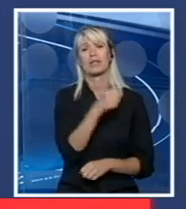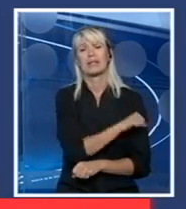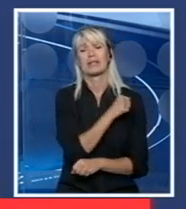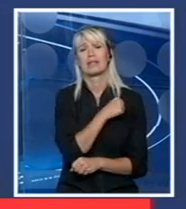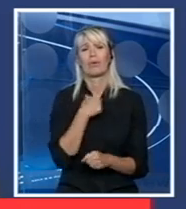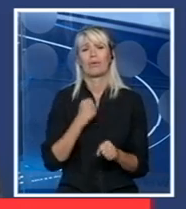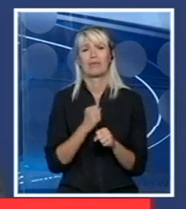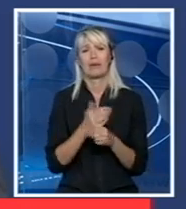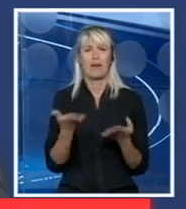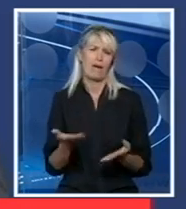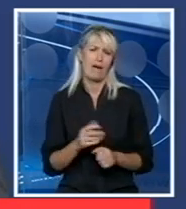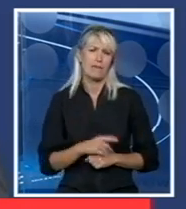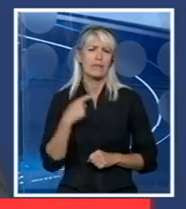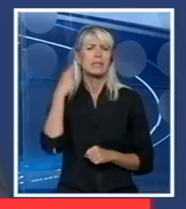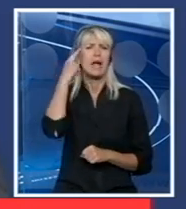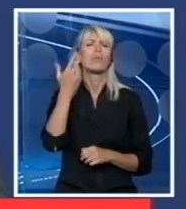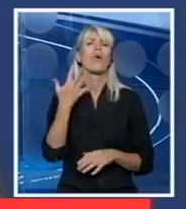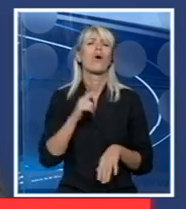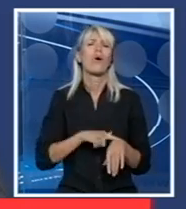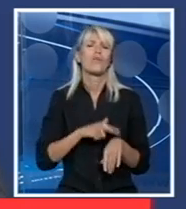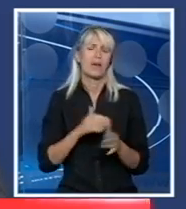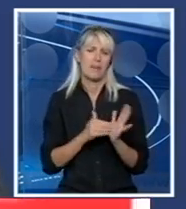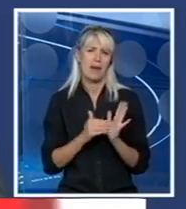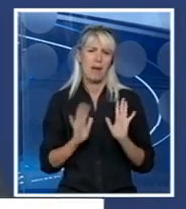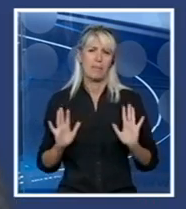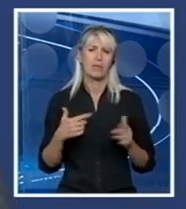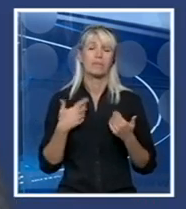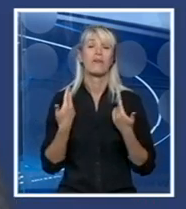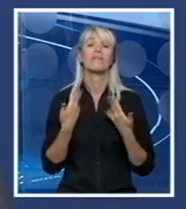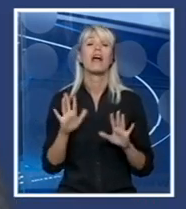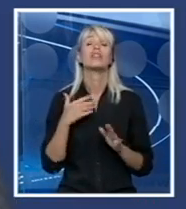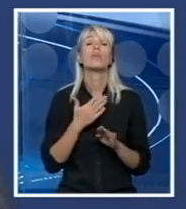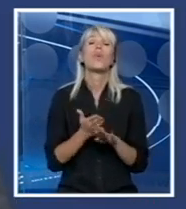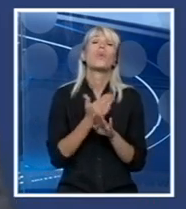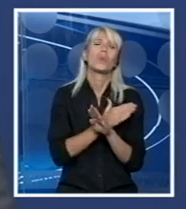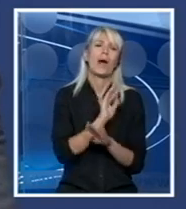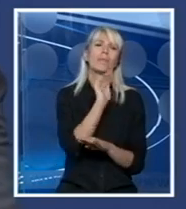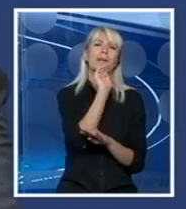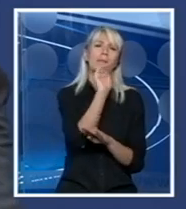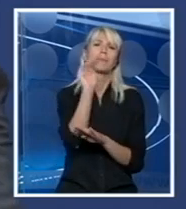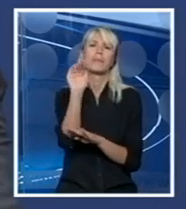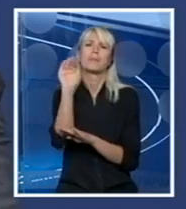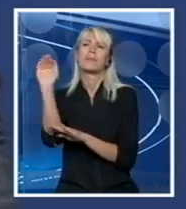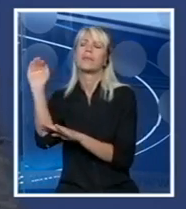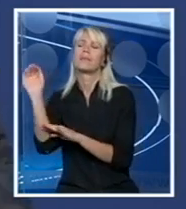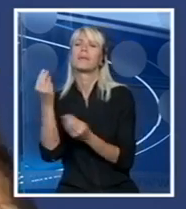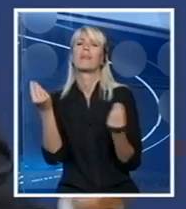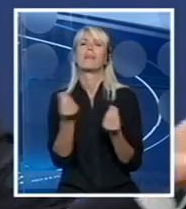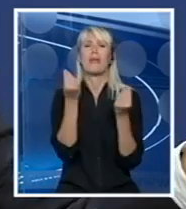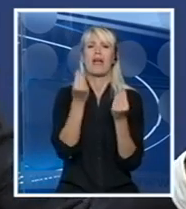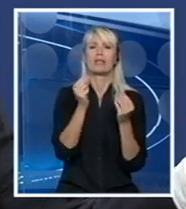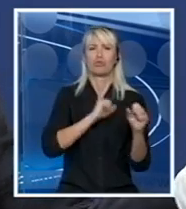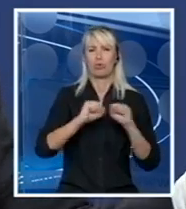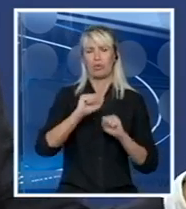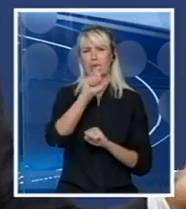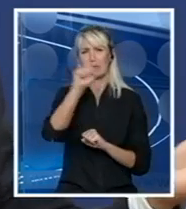koliko je potrebno vremena. Mi smo našim školskim upravnim direktorima dali već dosta signala. I puno smo signala slali u javnost. Profesor Kon